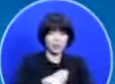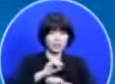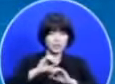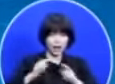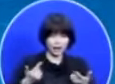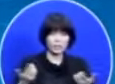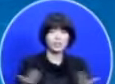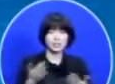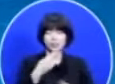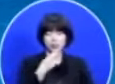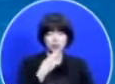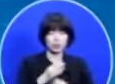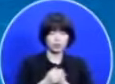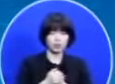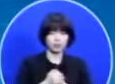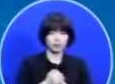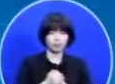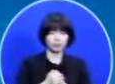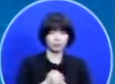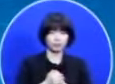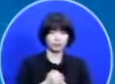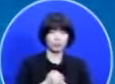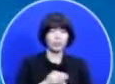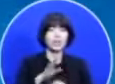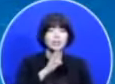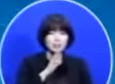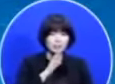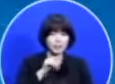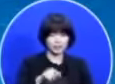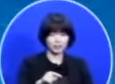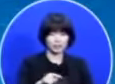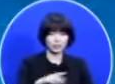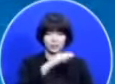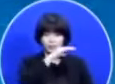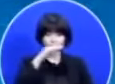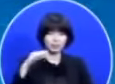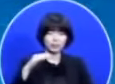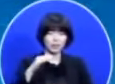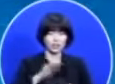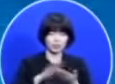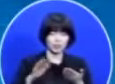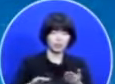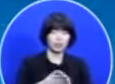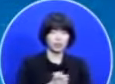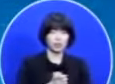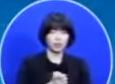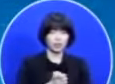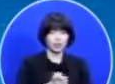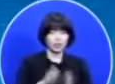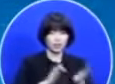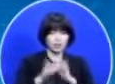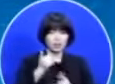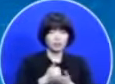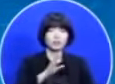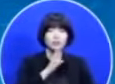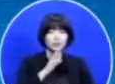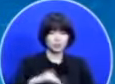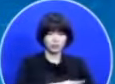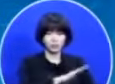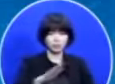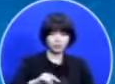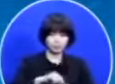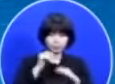없습니다 그래야 그게 정상인 거지요 예수님은 정말 우리 마음에